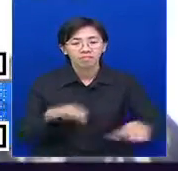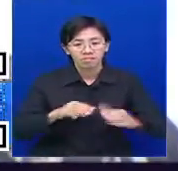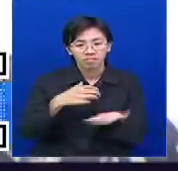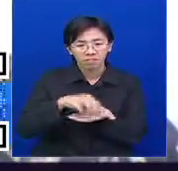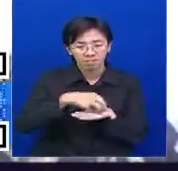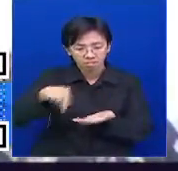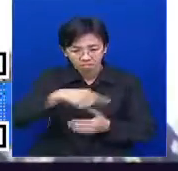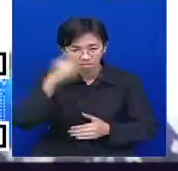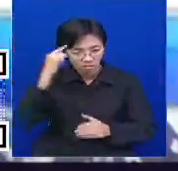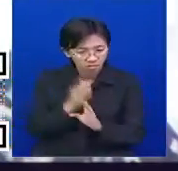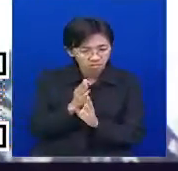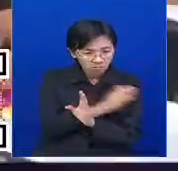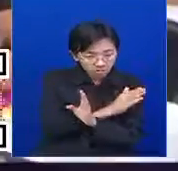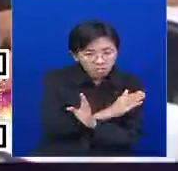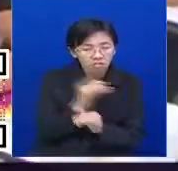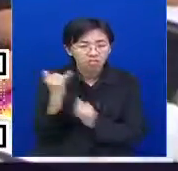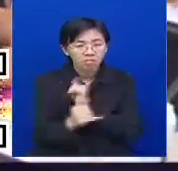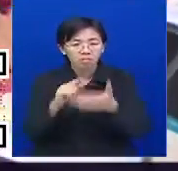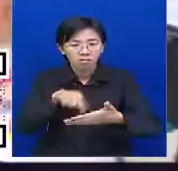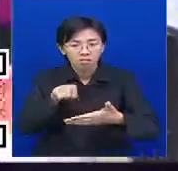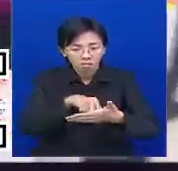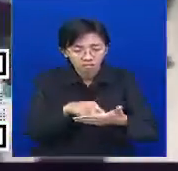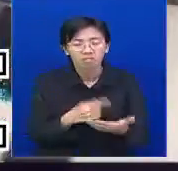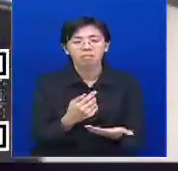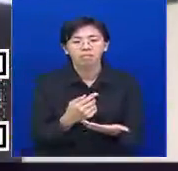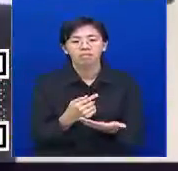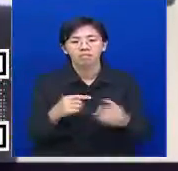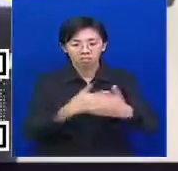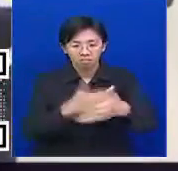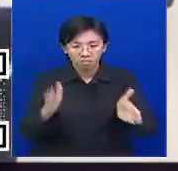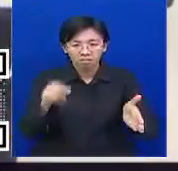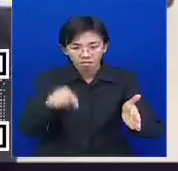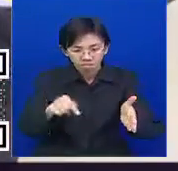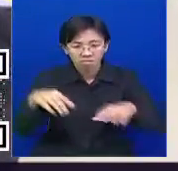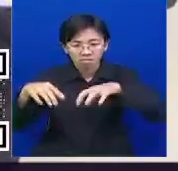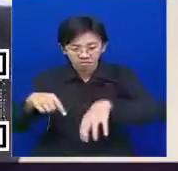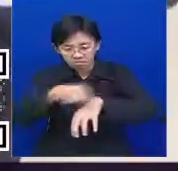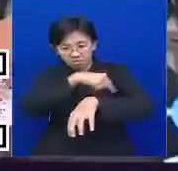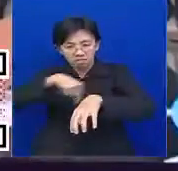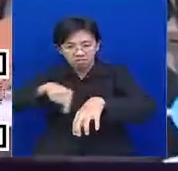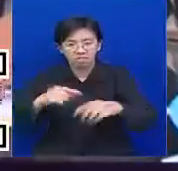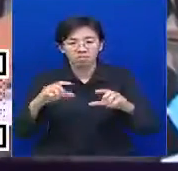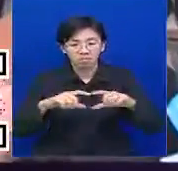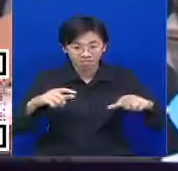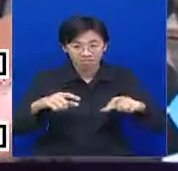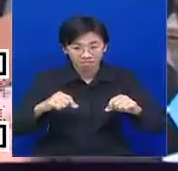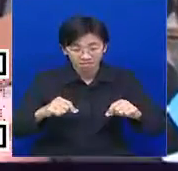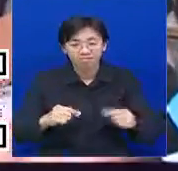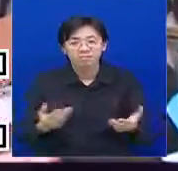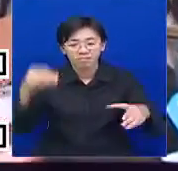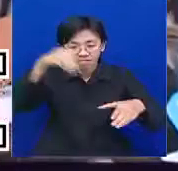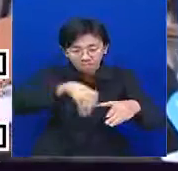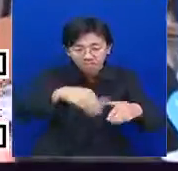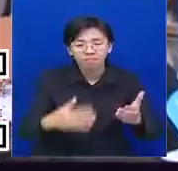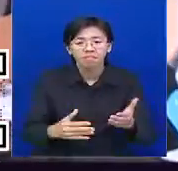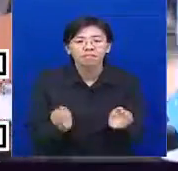ก่อนการเปิดลงคะแนนการตรวจสอบหีบบัตรการจัดสถานที่ออกเสียงการแสดงหีบบัตรปิดหีบบัตรตลอดจนการนับ